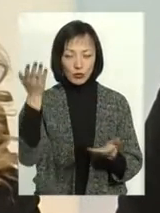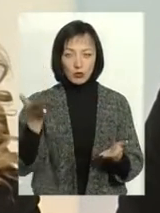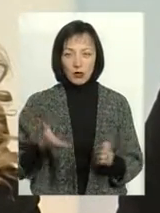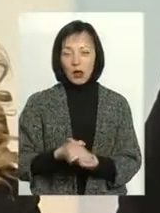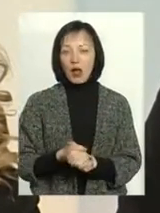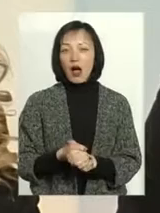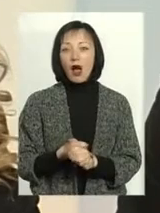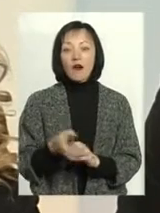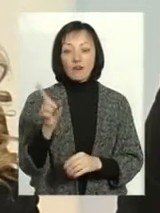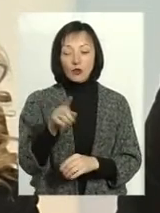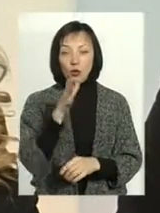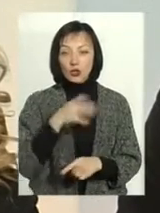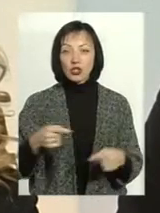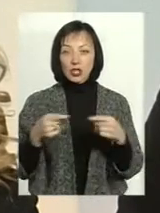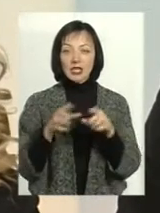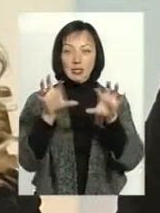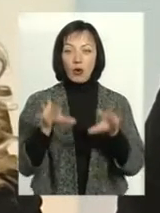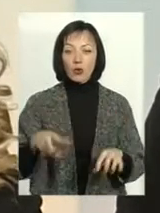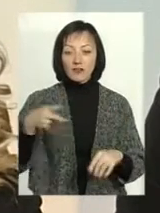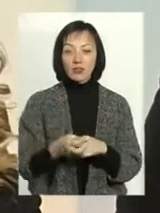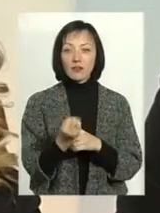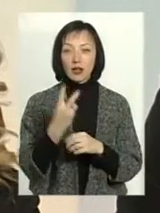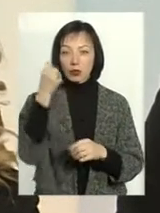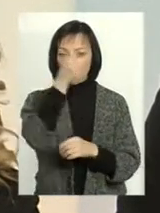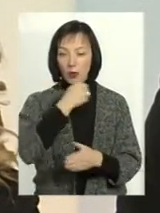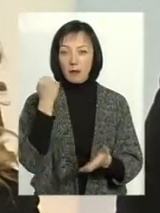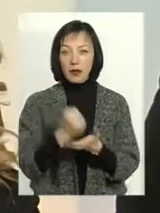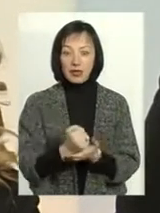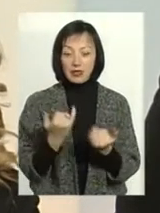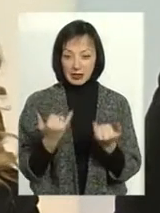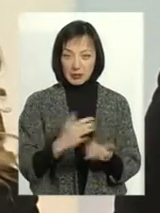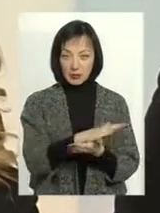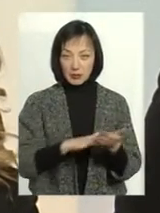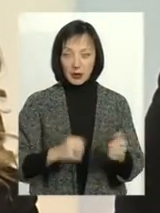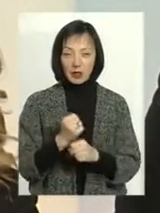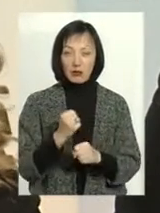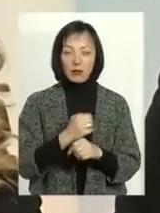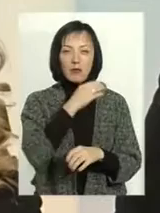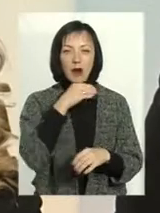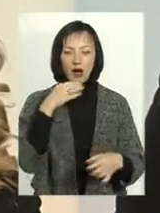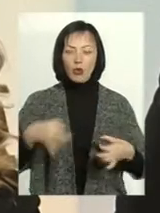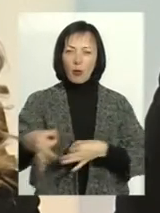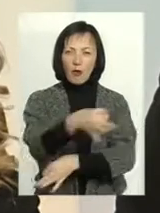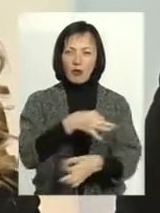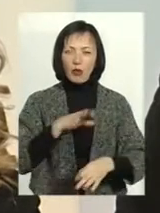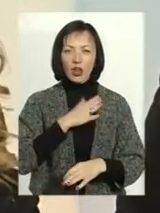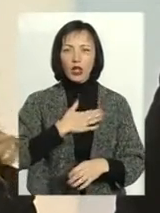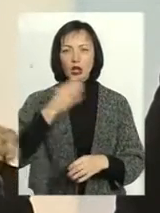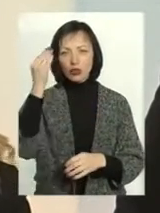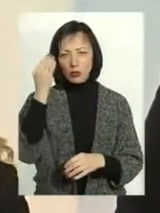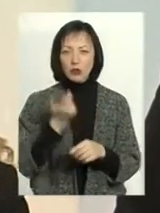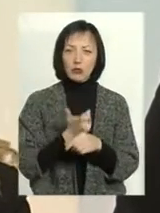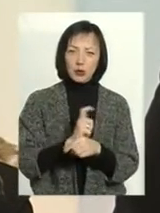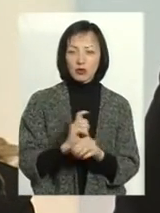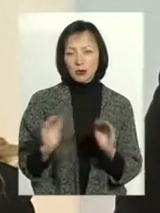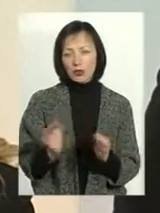В той час, як той же самий закон 2012 року, який прийнятий діє на сьогоднішній день, він пройшов багато обговорень, а на нашу думку, він